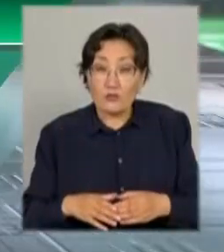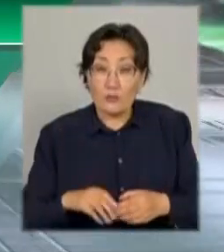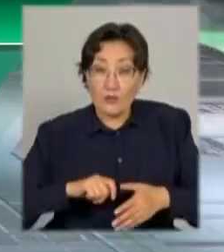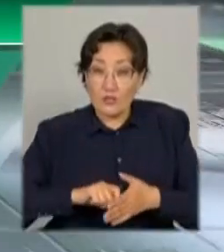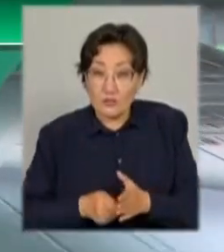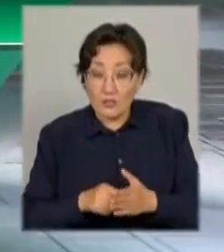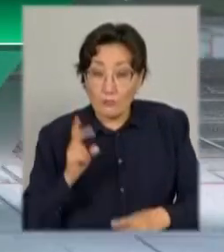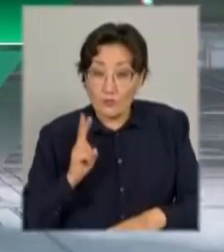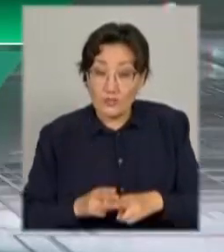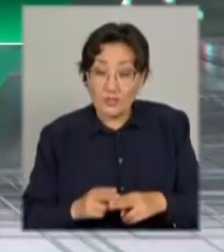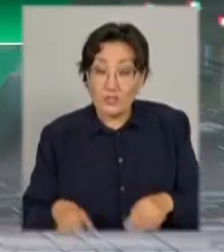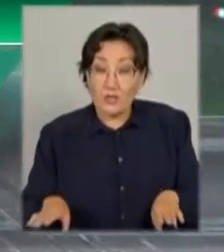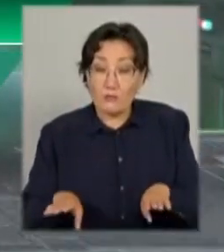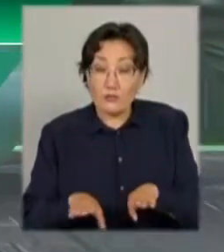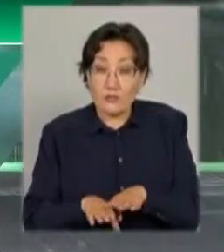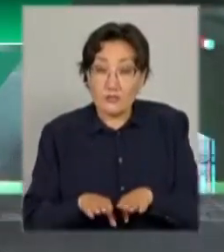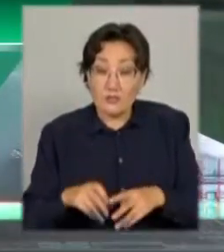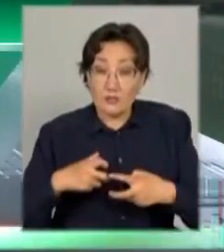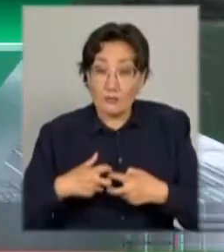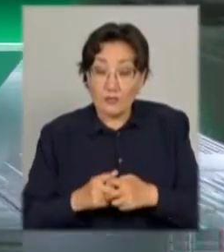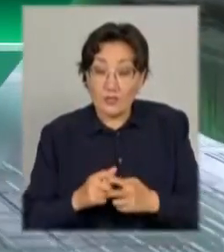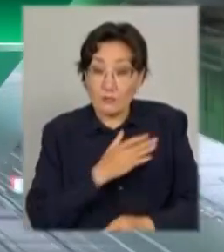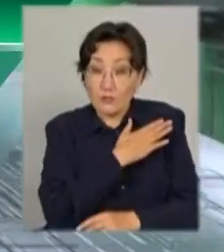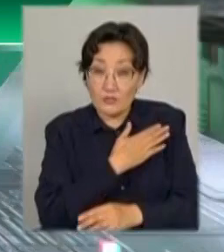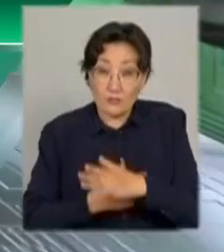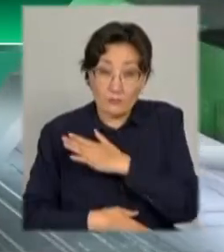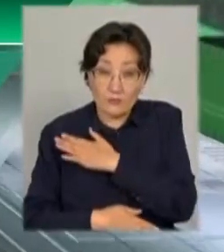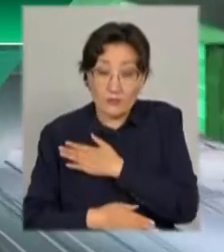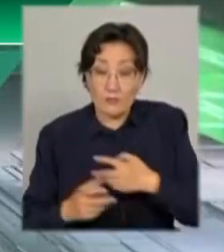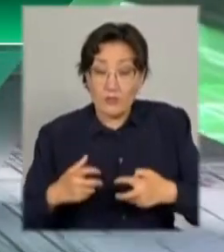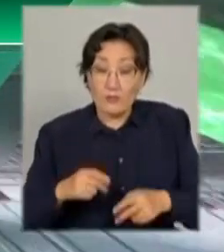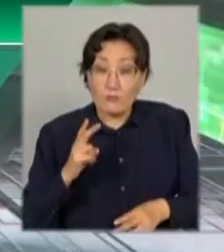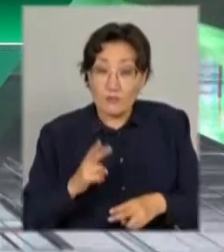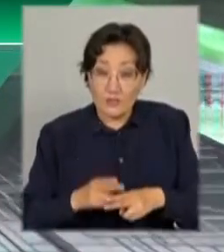а также закрытая репозиция костей предплечья с фиксацией металлическими спицами.